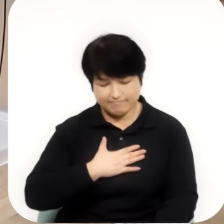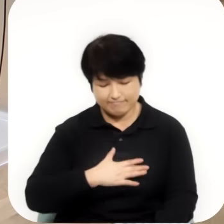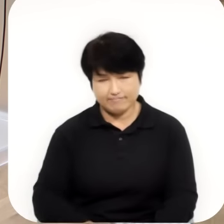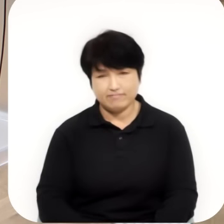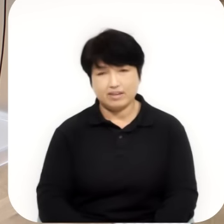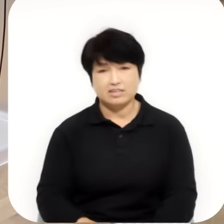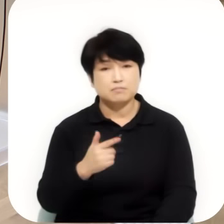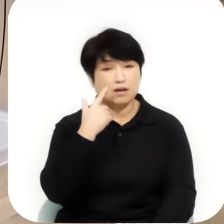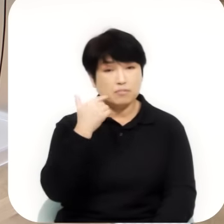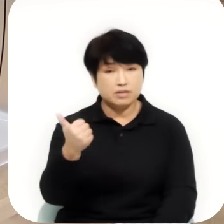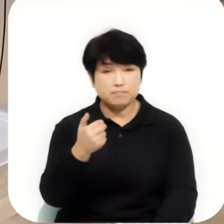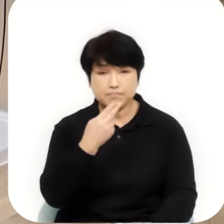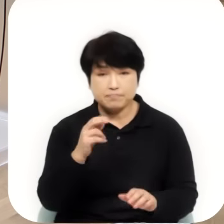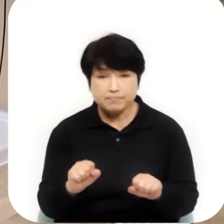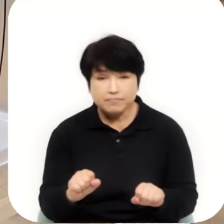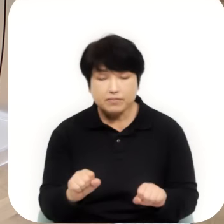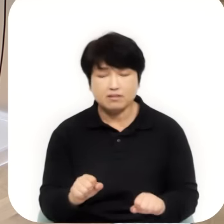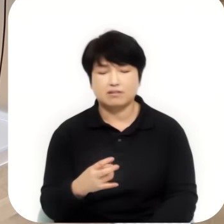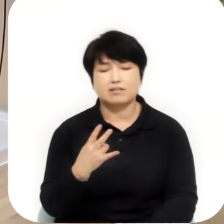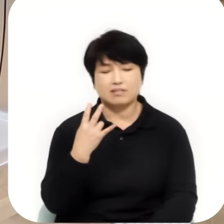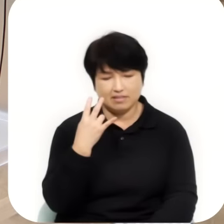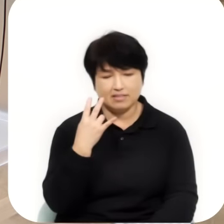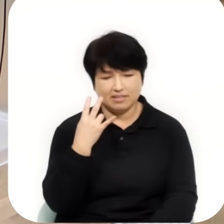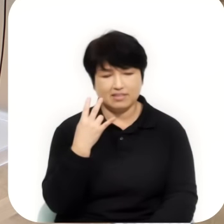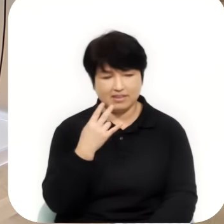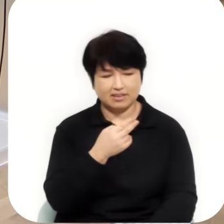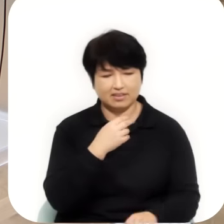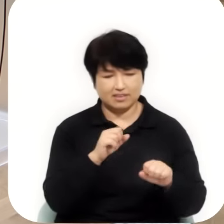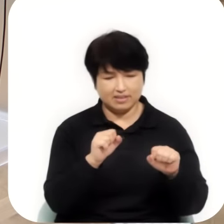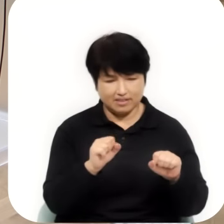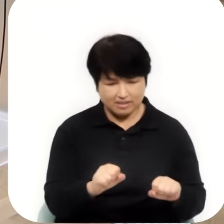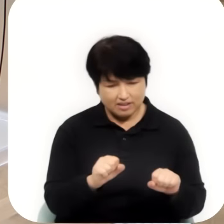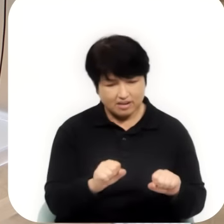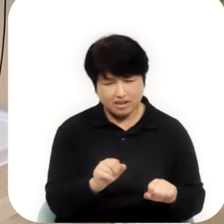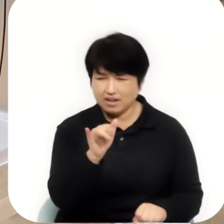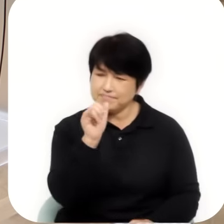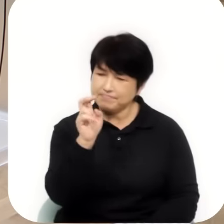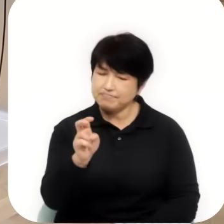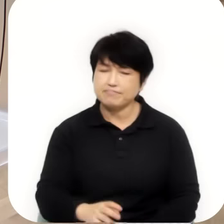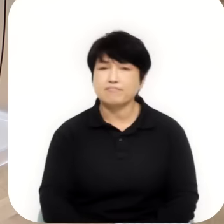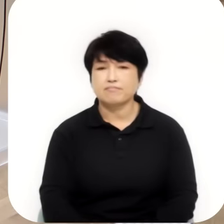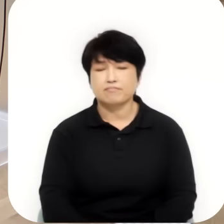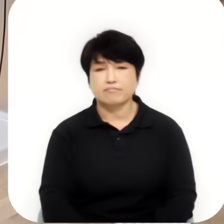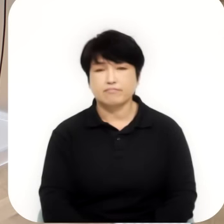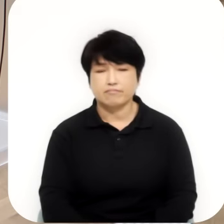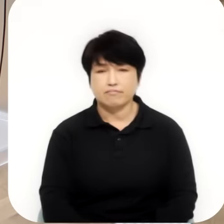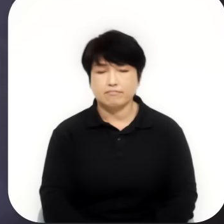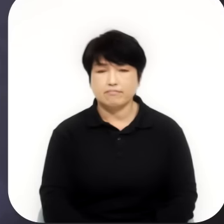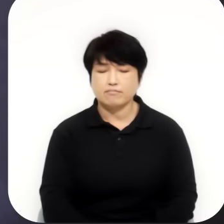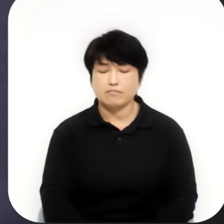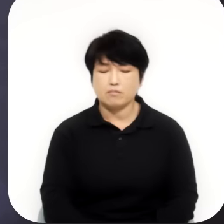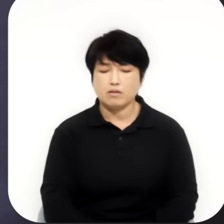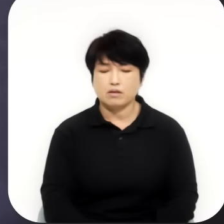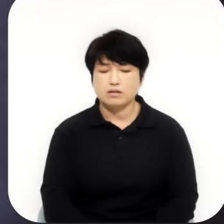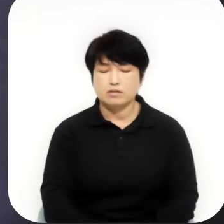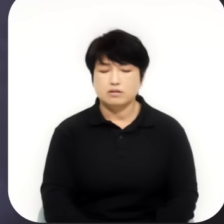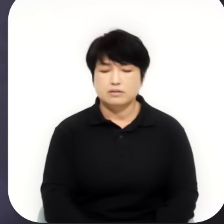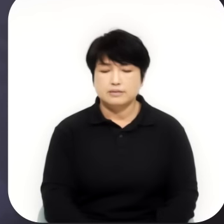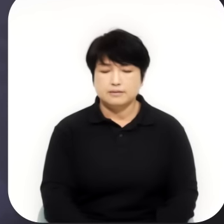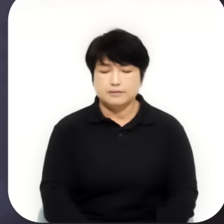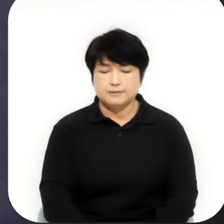네, 알겠습니다. 지금 아버님 살아계세요? 네, 살아는 계신 걸로 알고 있습니다. 네.